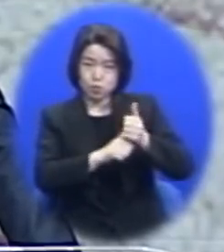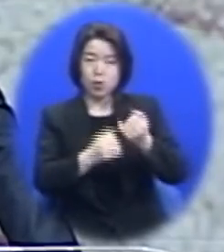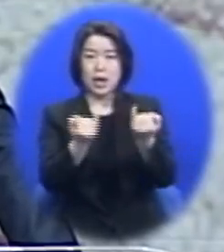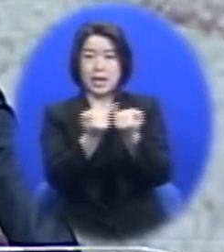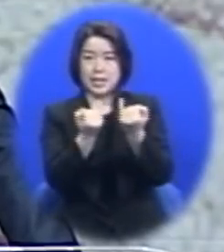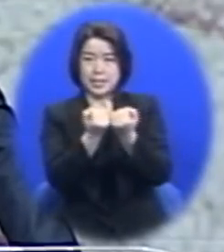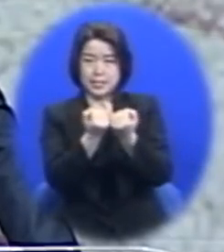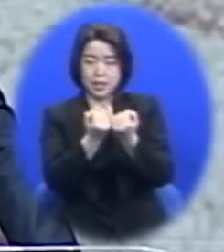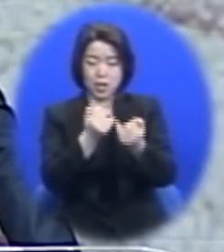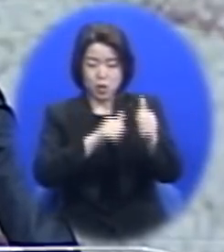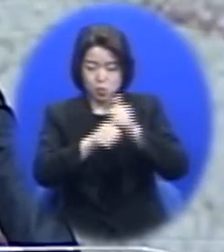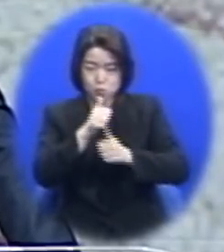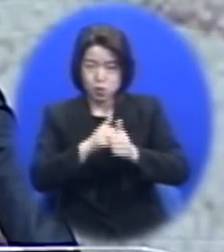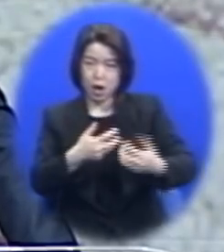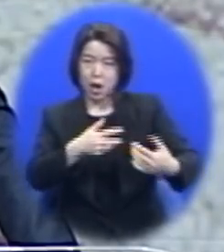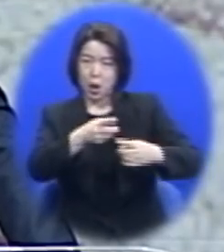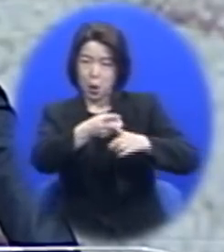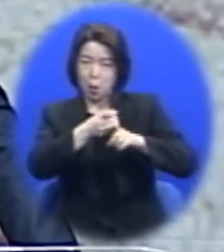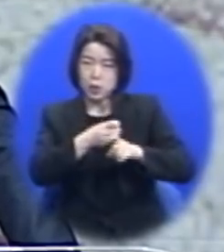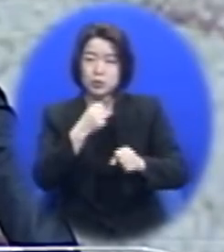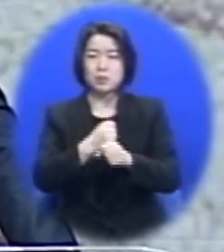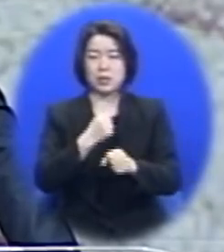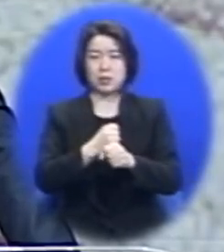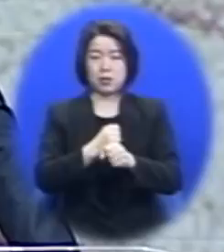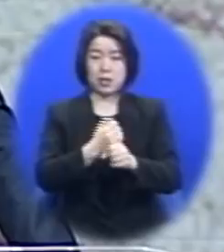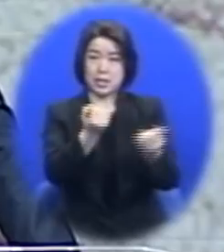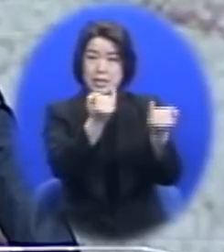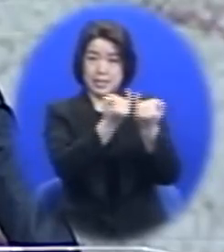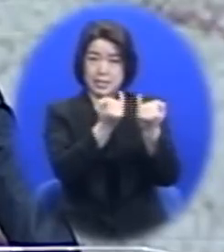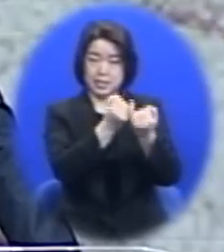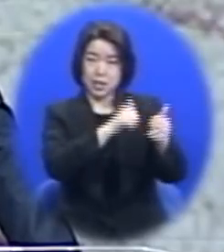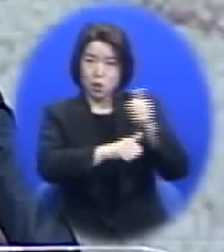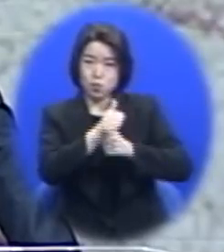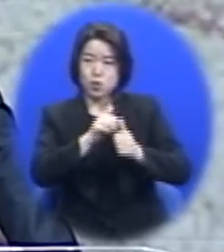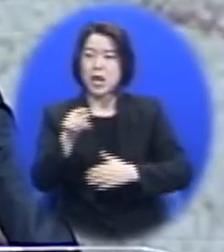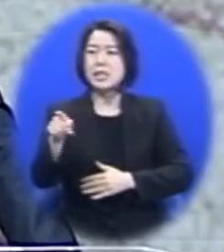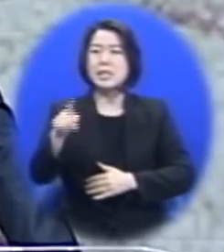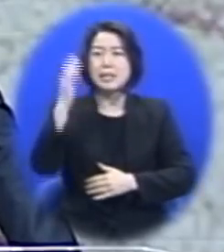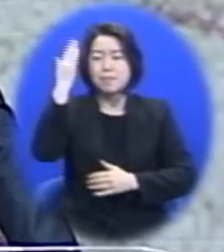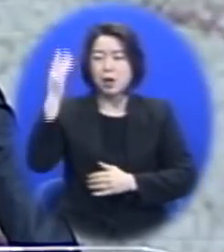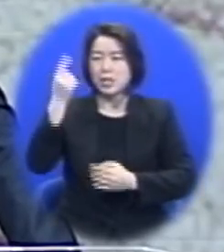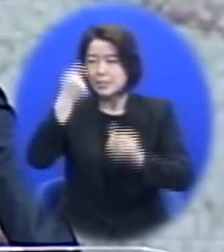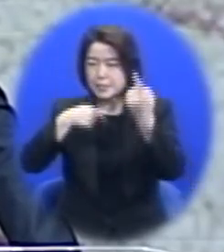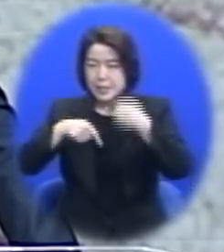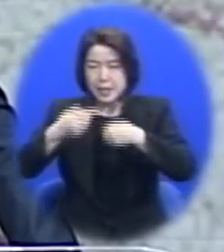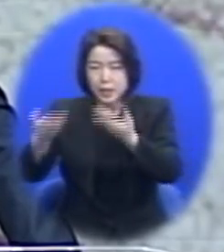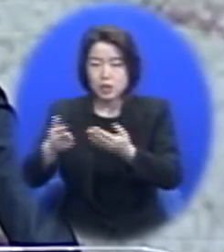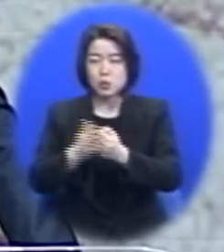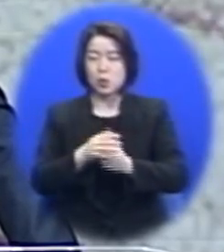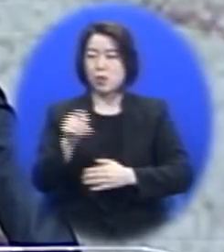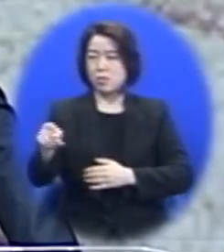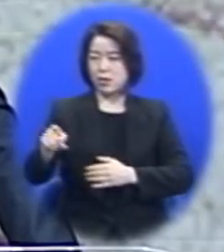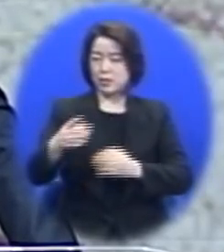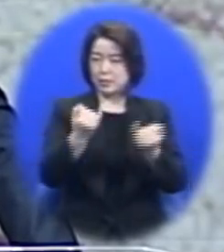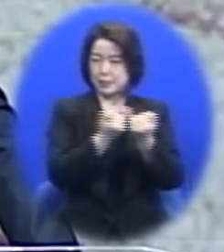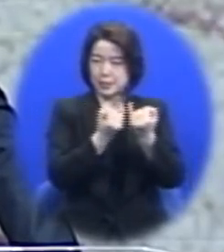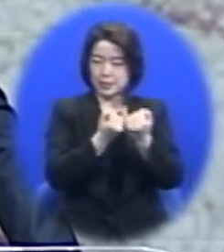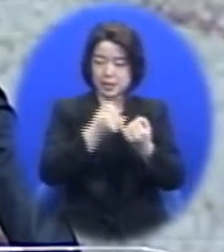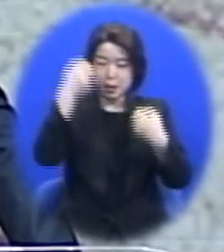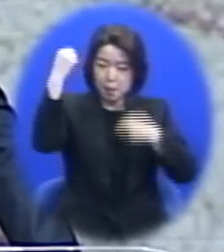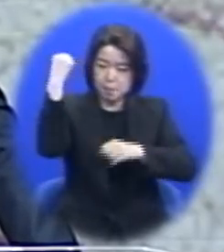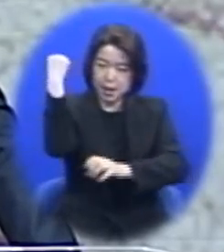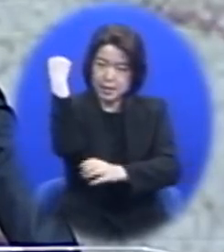되게 하리니 여자의 후손은 네 머리를 상하게 할 것이오 너는 그의 발꿈치를 상하게 할